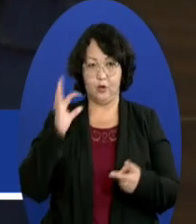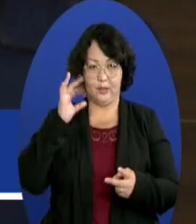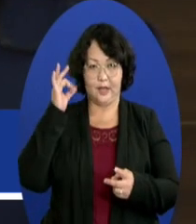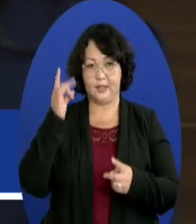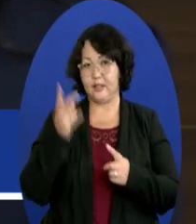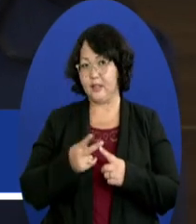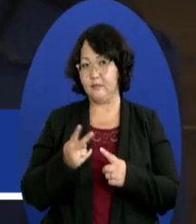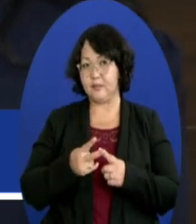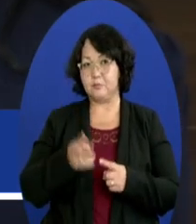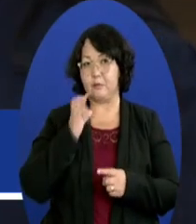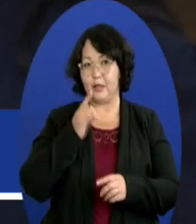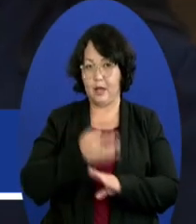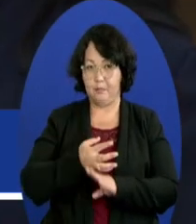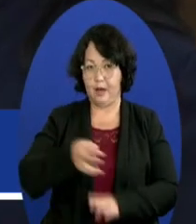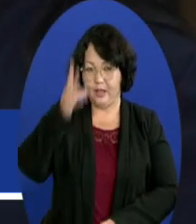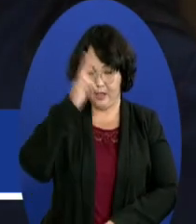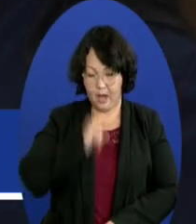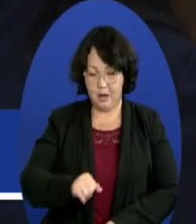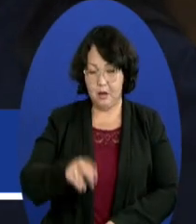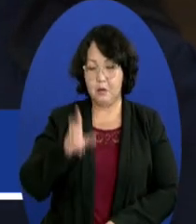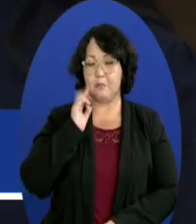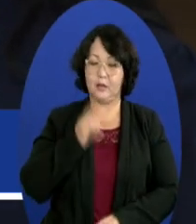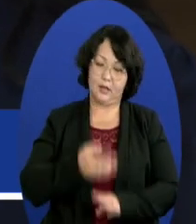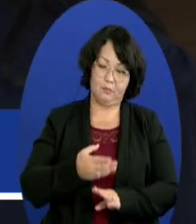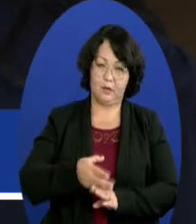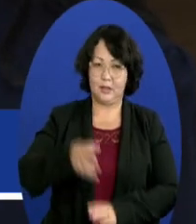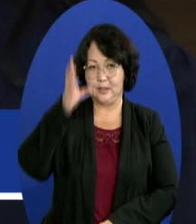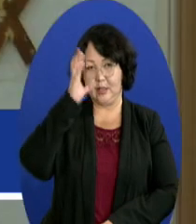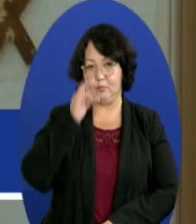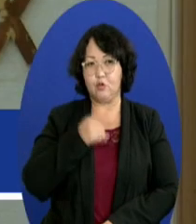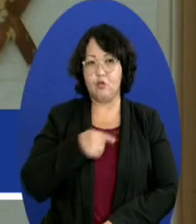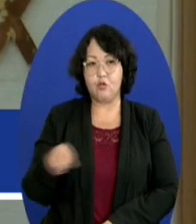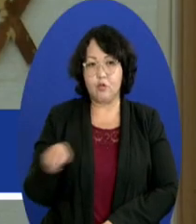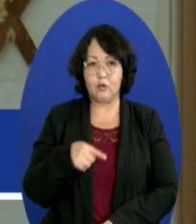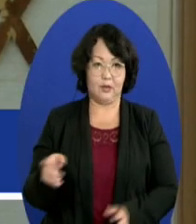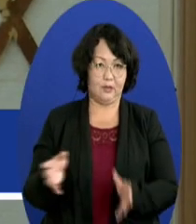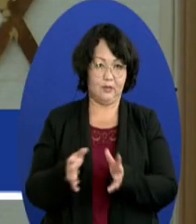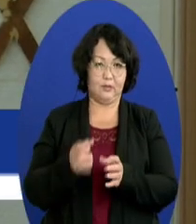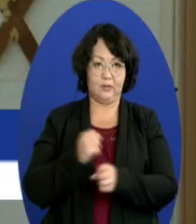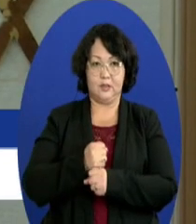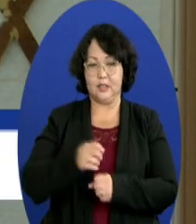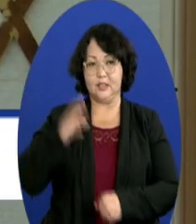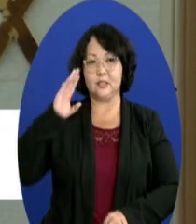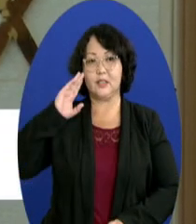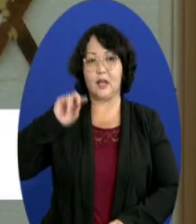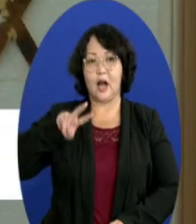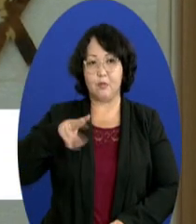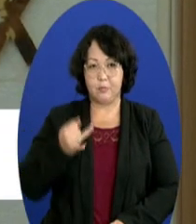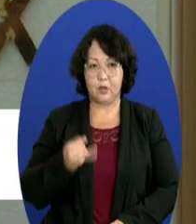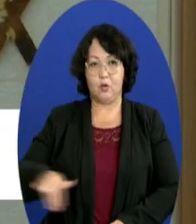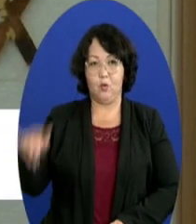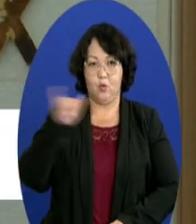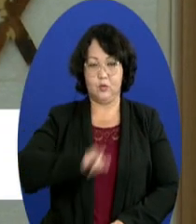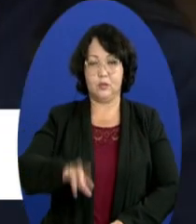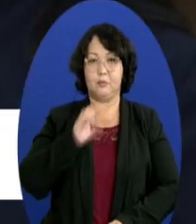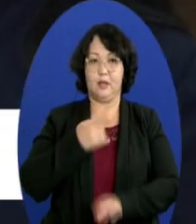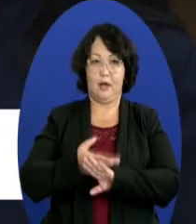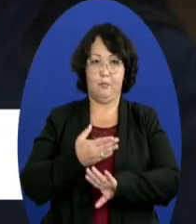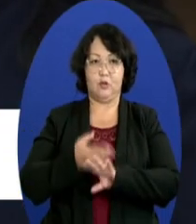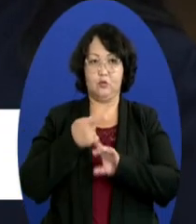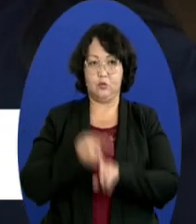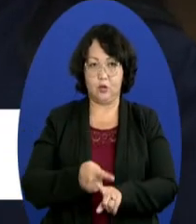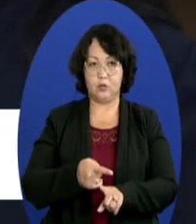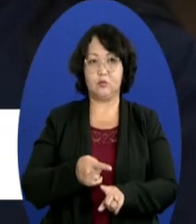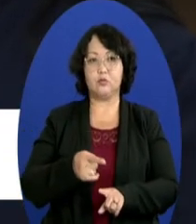хамгаалах яам, батлан хамгаалах салбартаа бол маш ойрхон ажиллаж байгаа. Цэрэг хайрам энэ улсынхаа батлан хамгаалалттай холбоотой контентуудыг